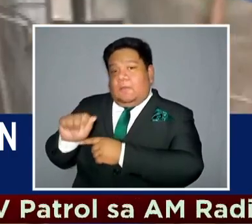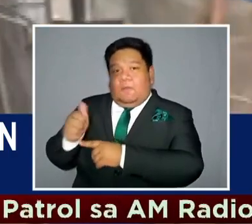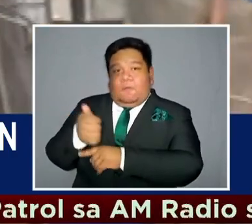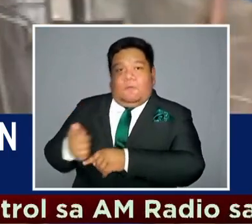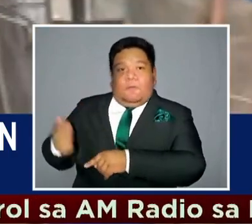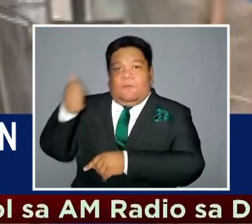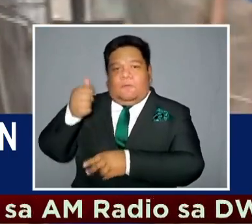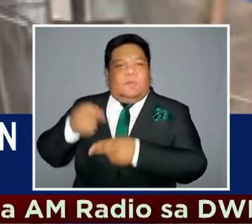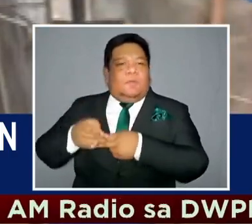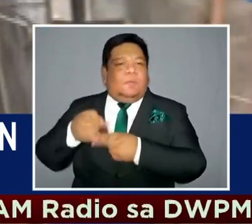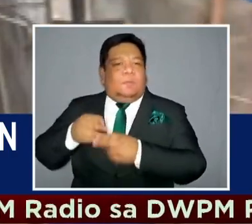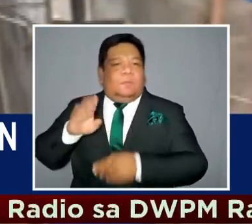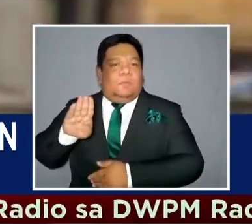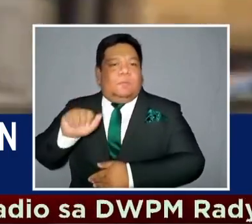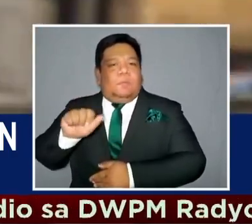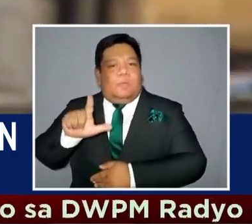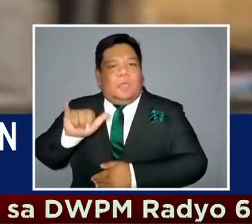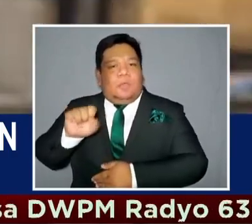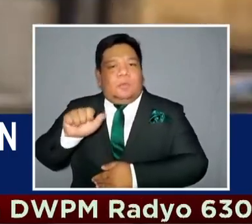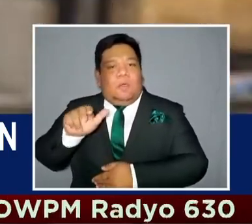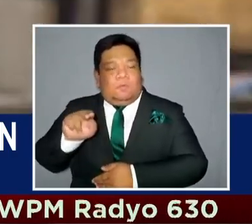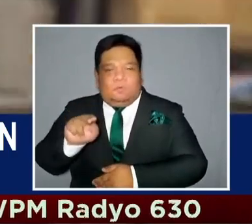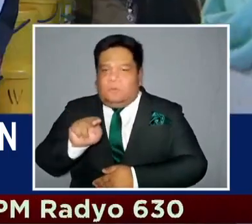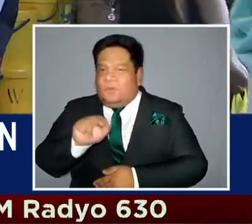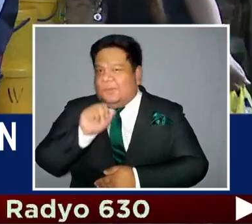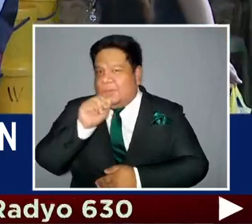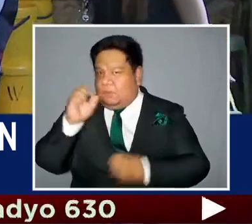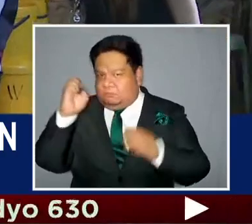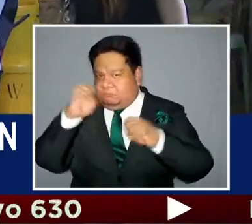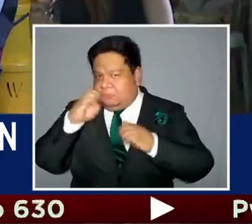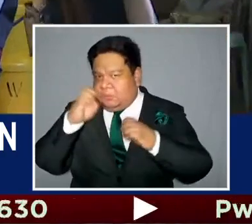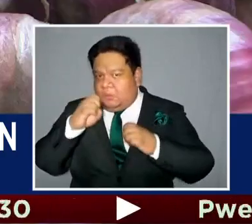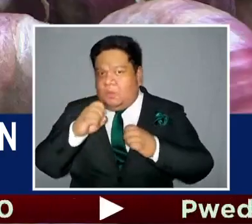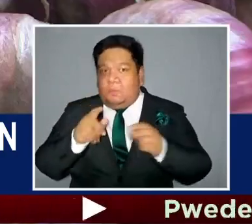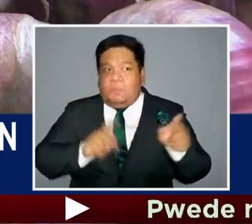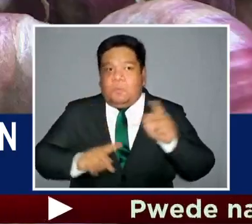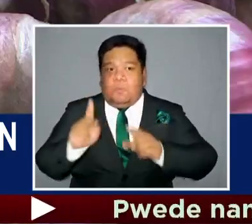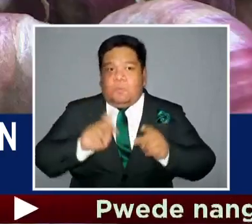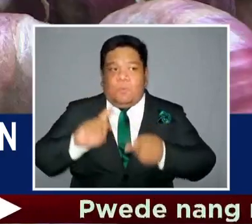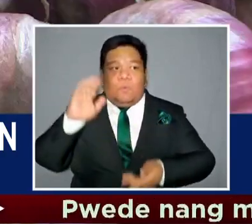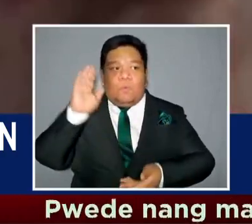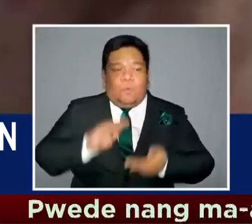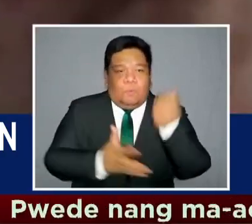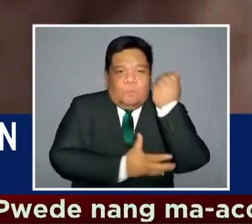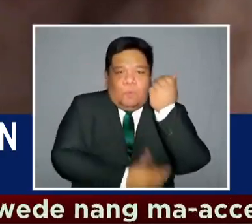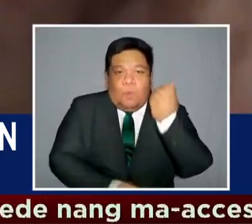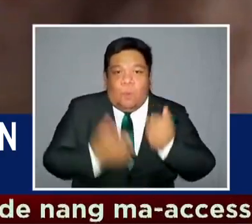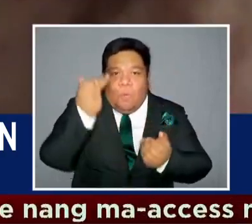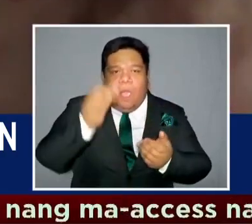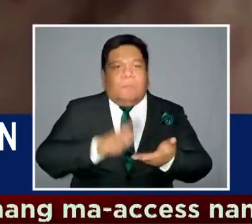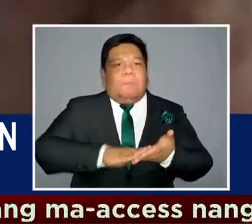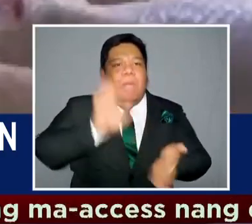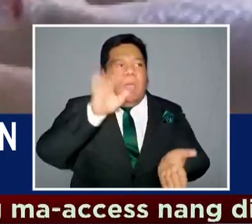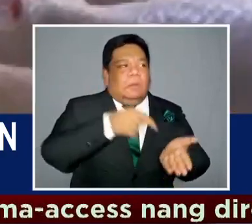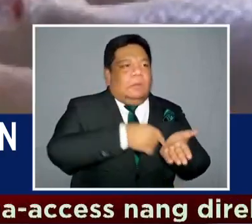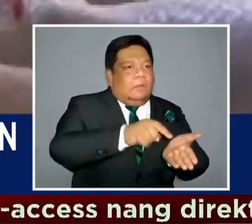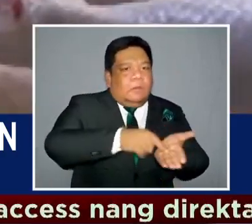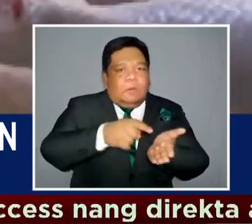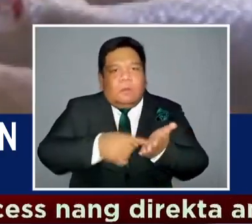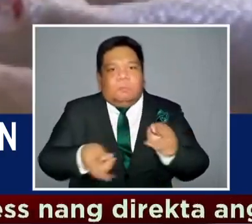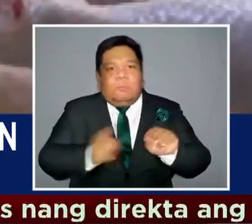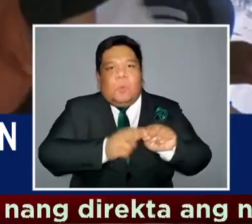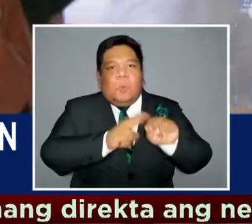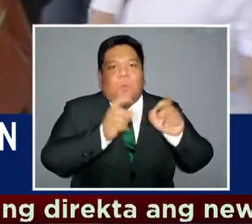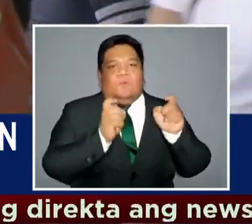na hindi niya inasahan ang pagbaba ng bilang ng mahihirap sa panahong mataas ang inflation o mabilis ang pagtaas ng presyo ng